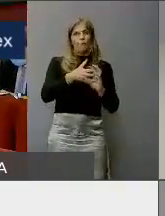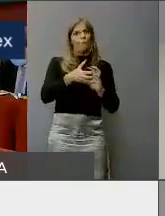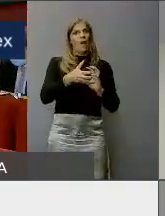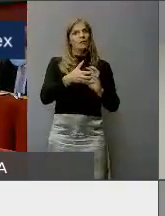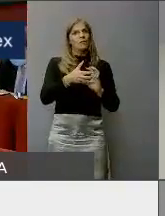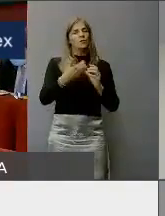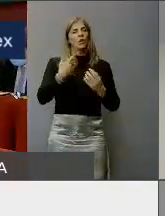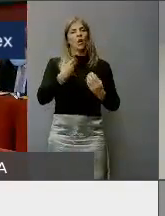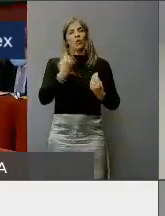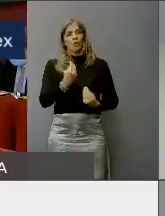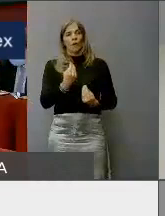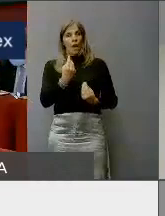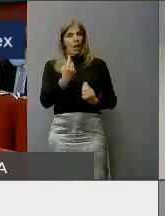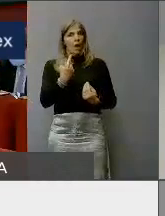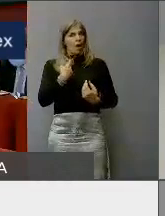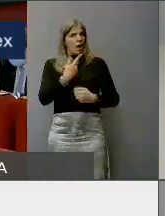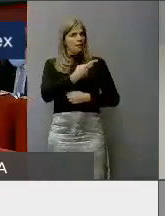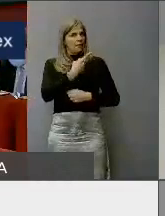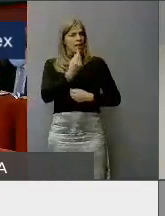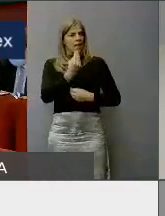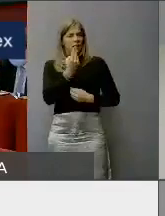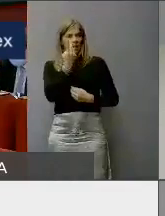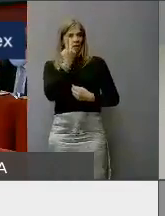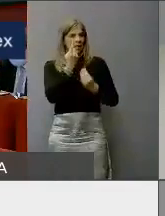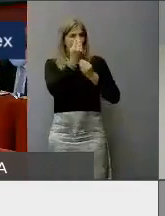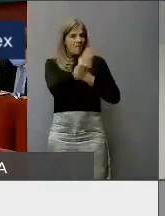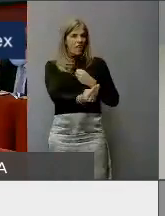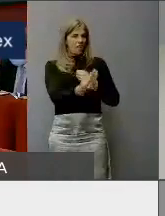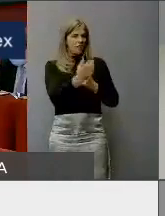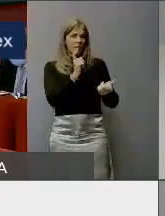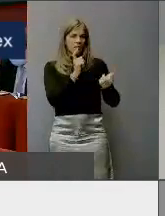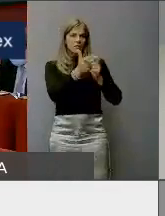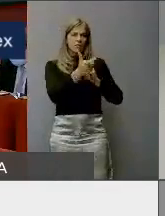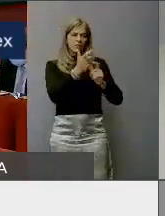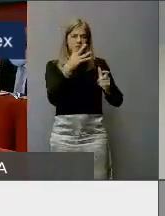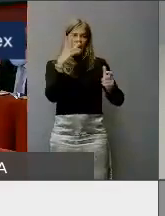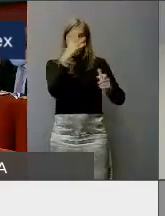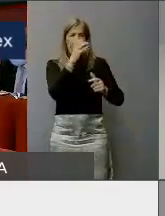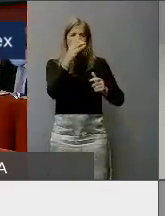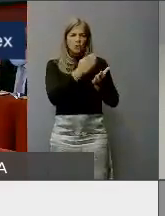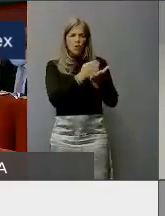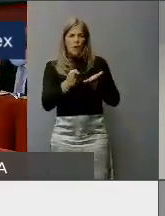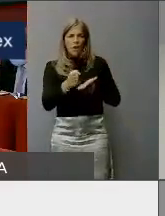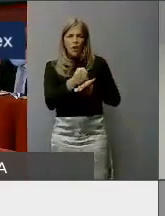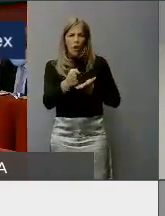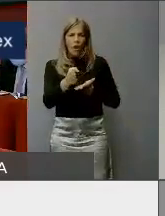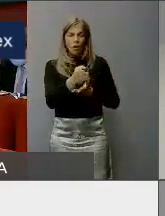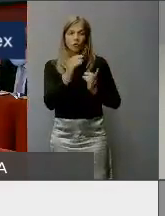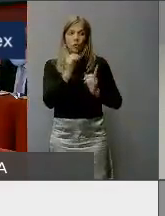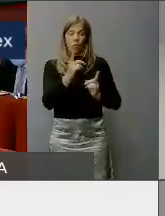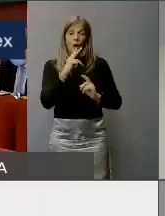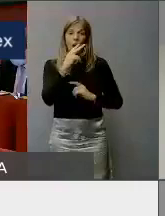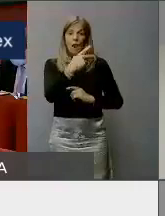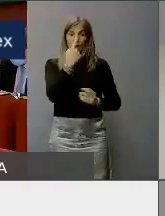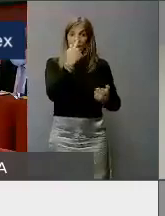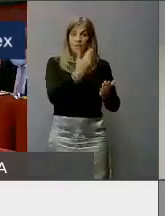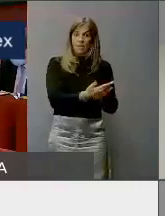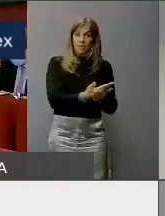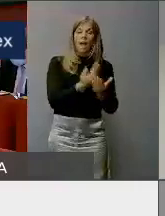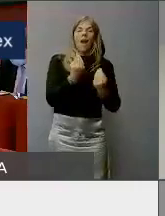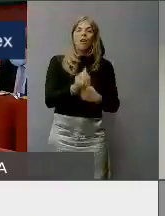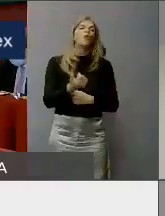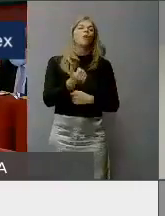davanti per mette insieme con la persona di costruire un percorso e allora al comune ai suoi professionisti